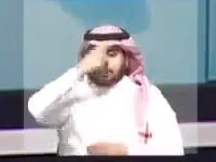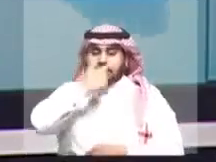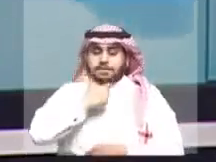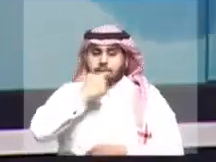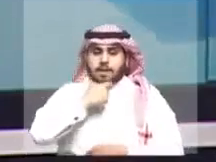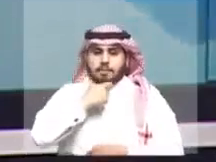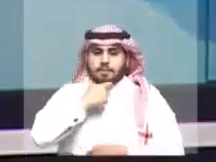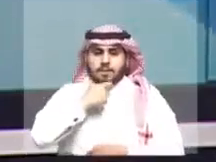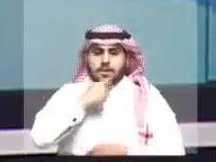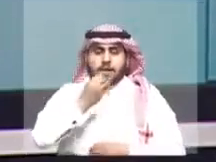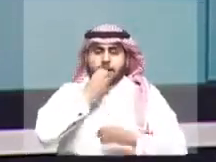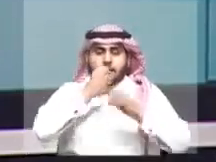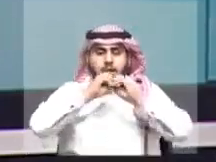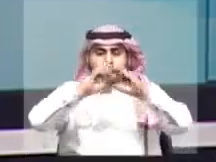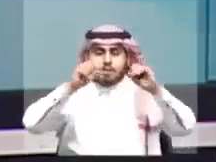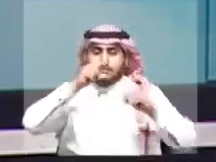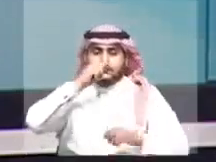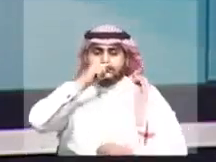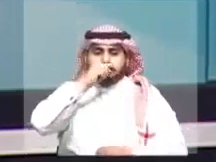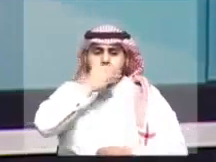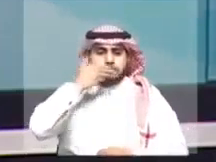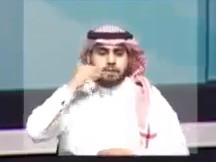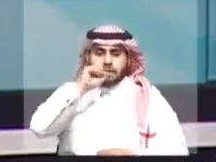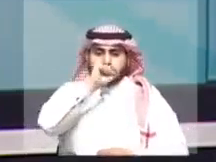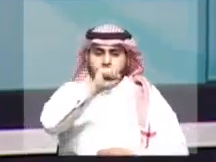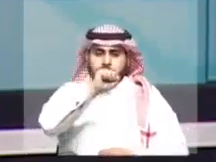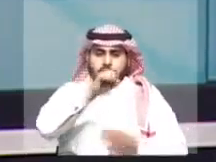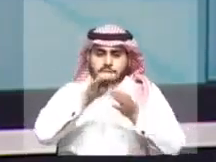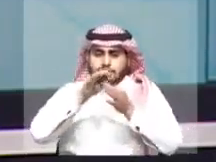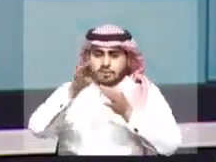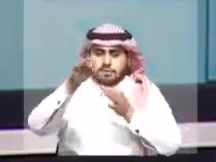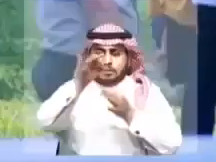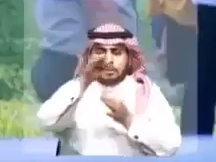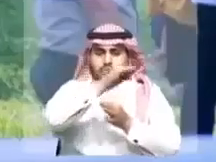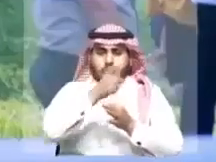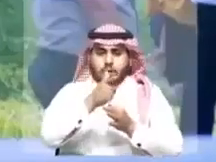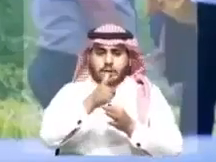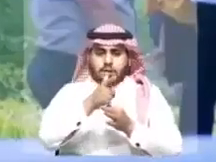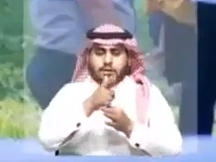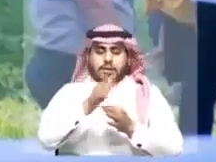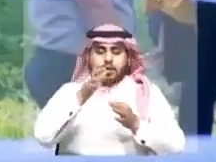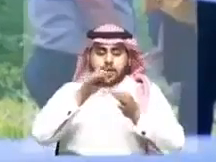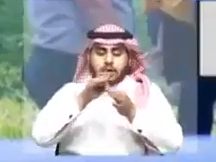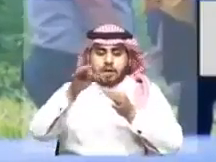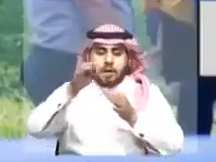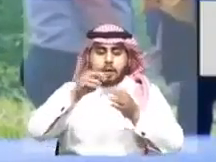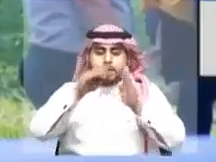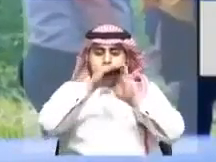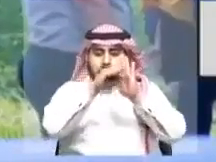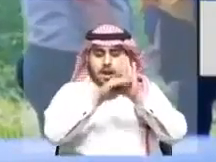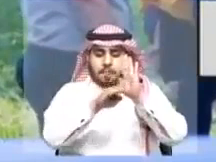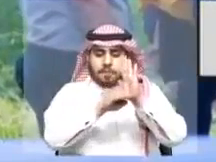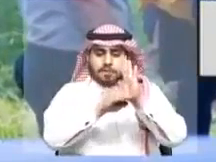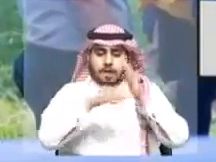والأعمال الإنسانية سلالا غذائية رمضانية في لقرية شيمبالونغ بابانديغلاغ ضمن